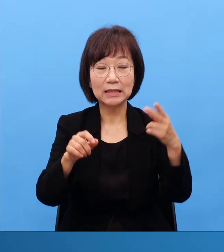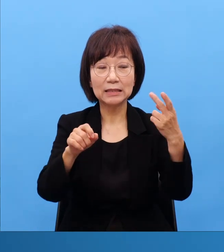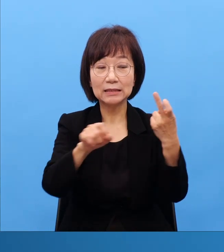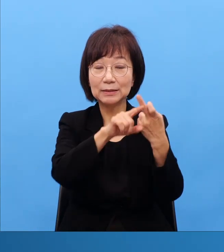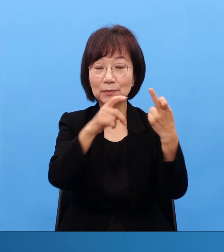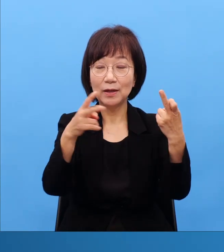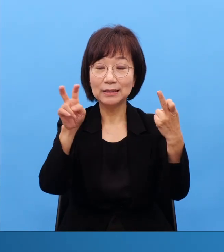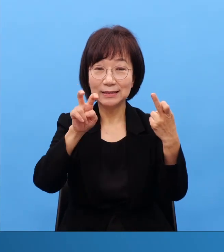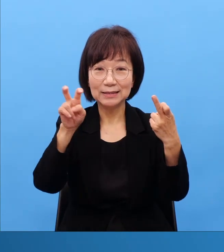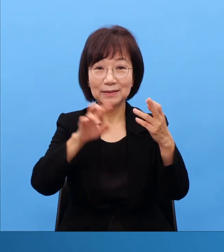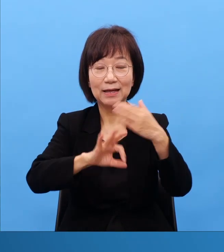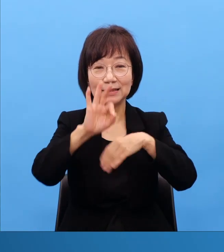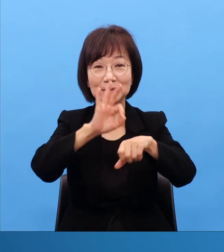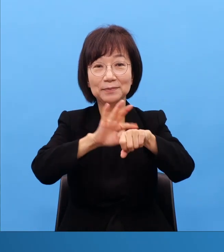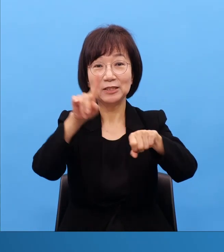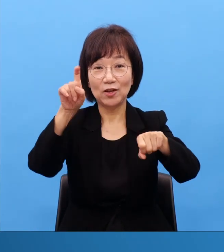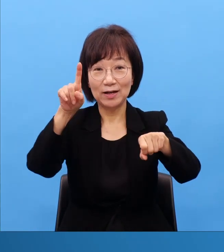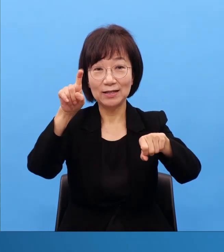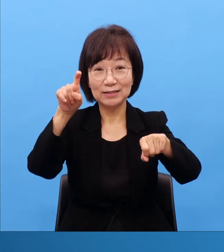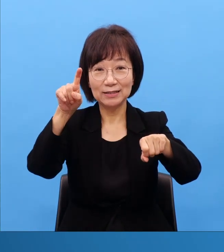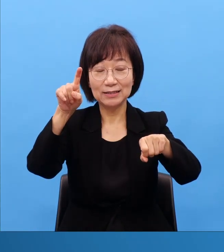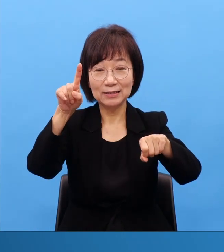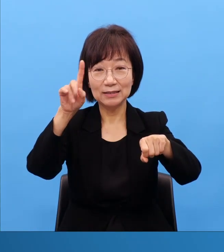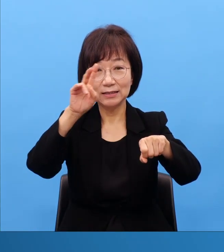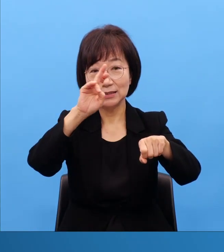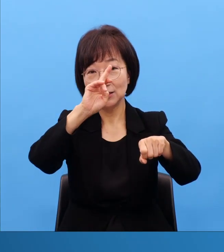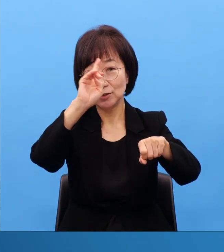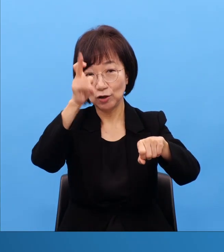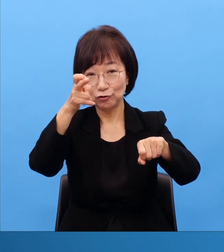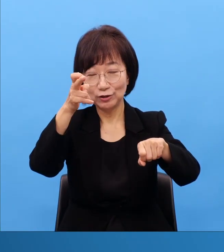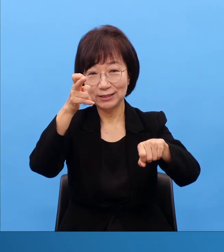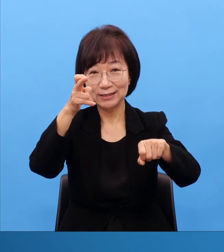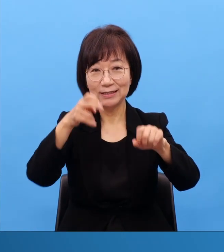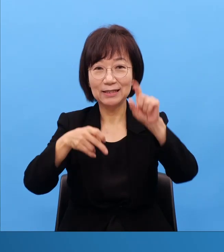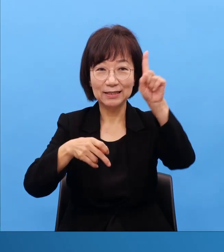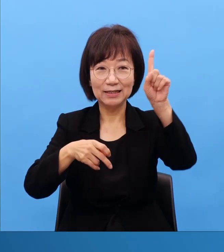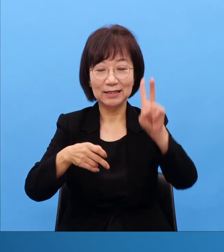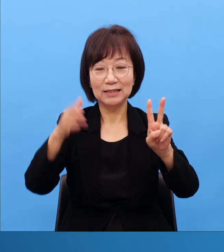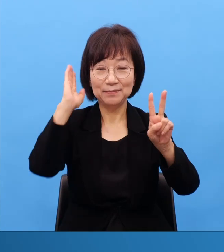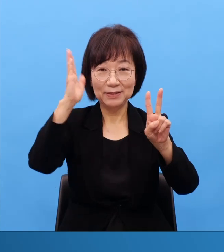오전 11시에 1강, 이어 낮 12시에 2강 말씀이 선포됩니다.